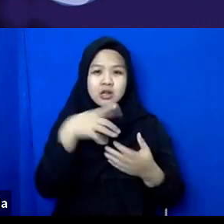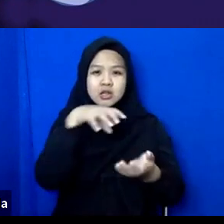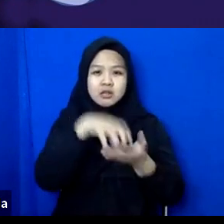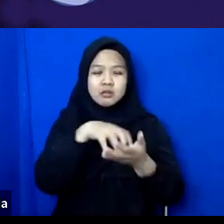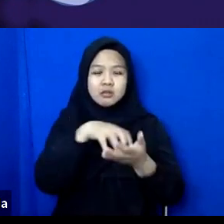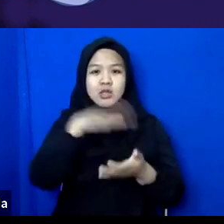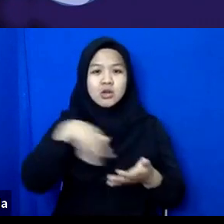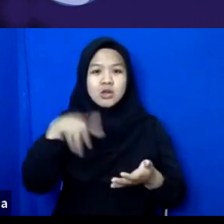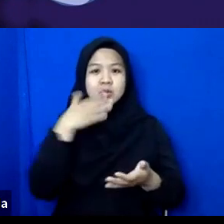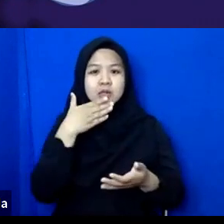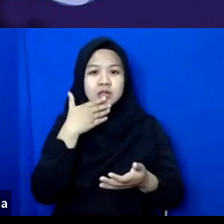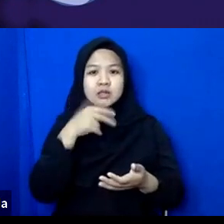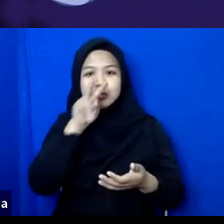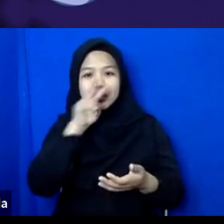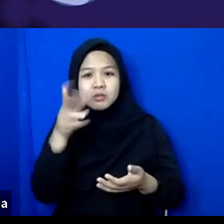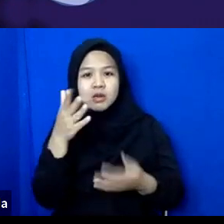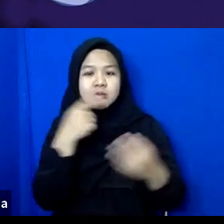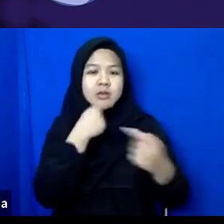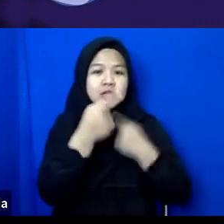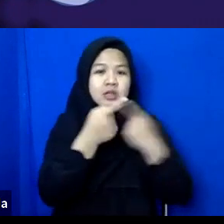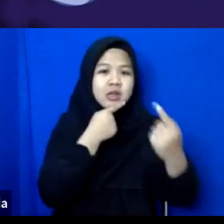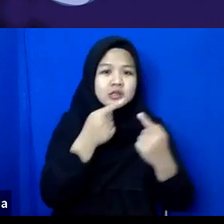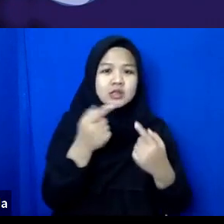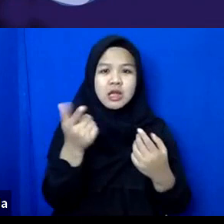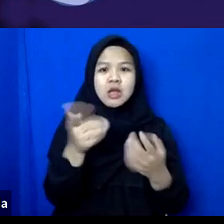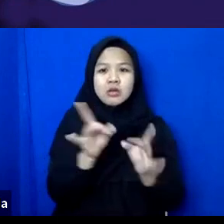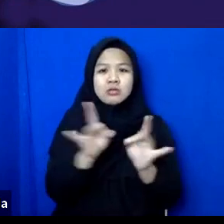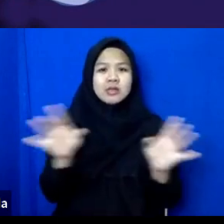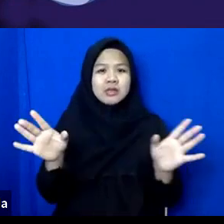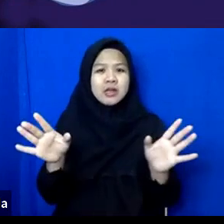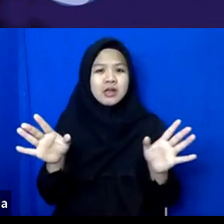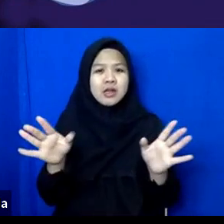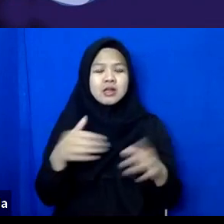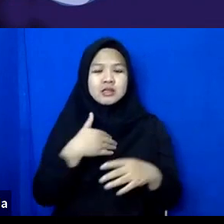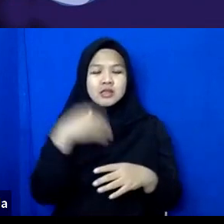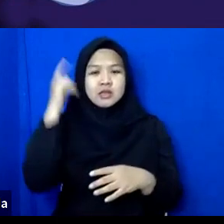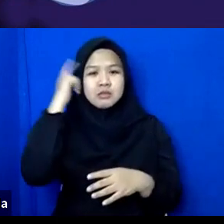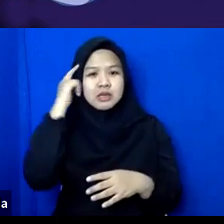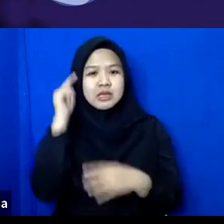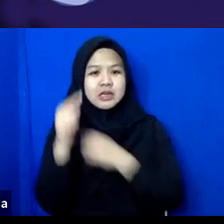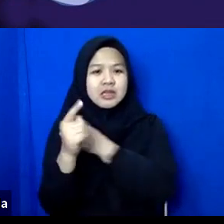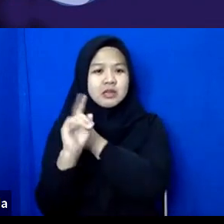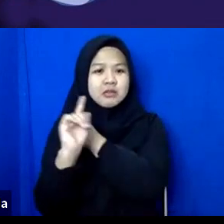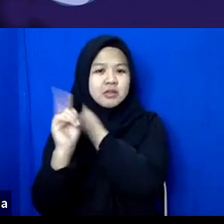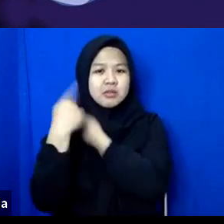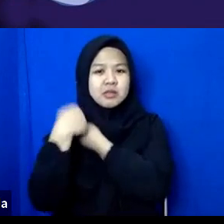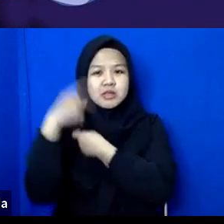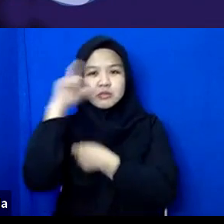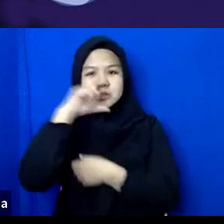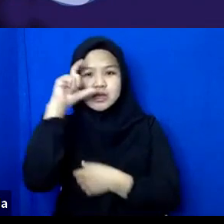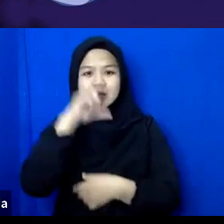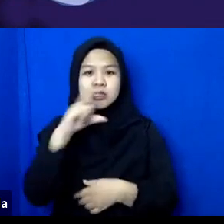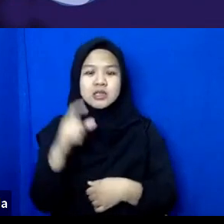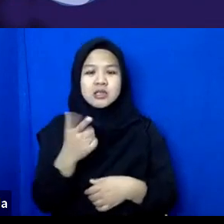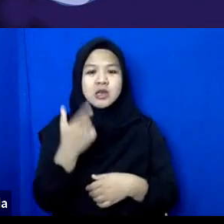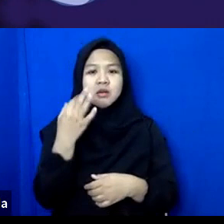pipanya biasa itu kaset melihat mereka berinteraksi Kok beda itu saya pikir Ini pertama pencarian saya yang kemudian